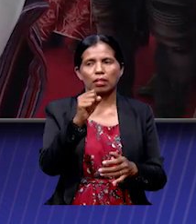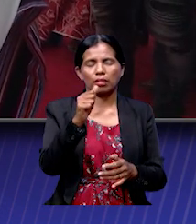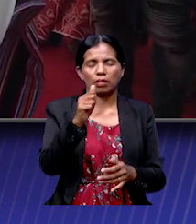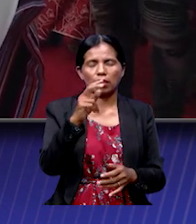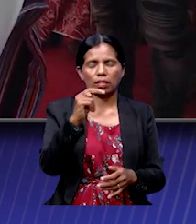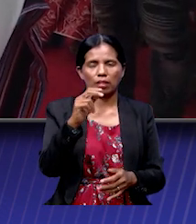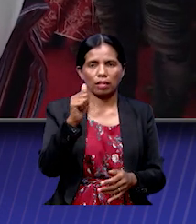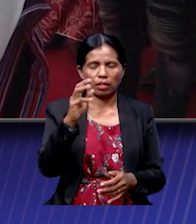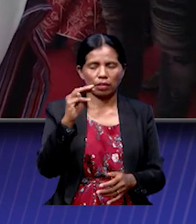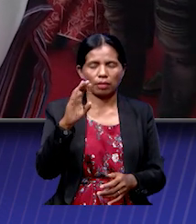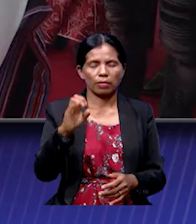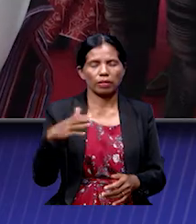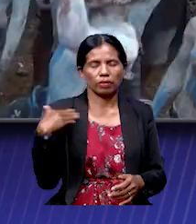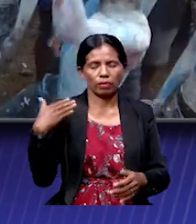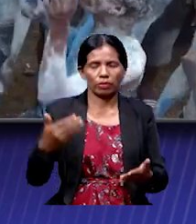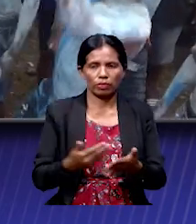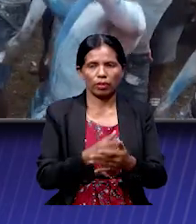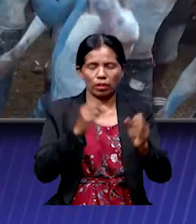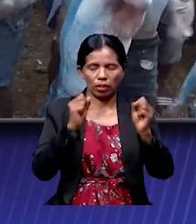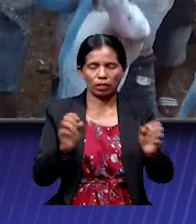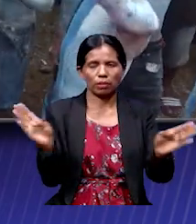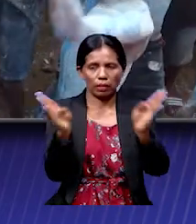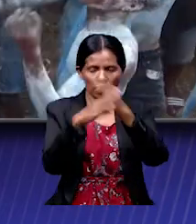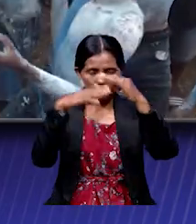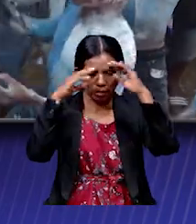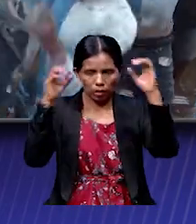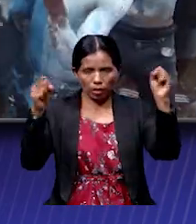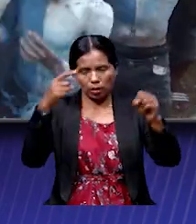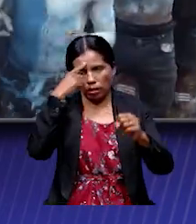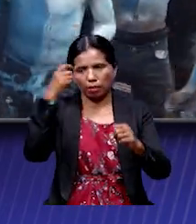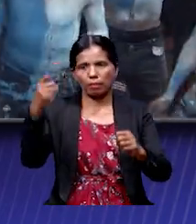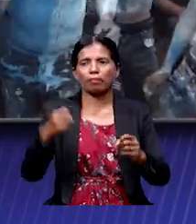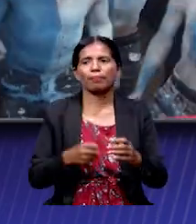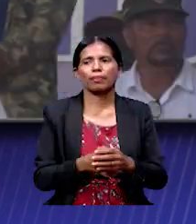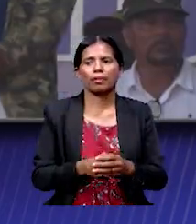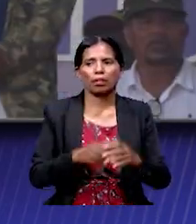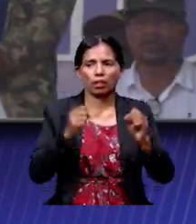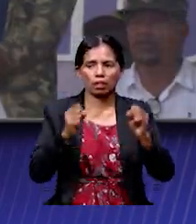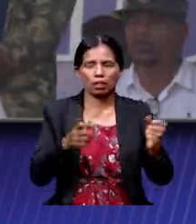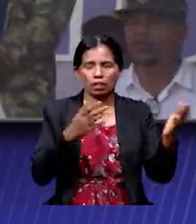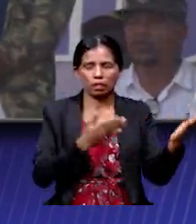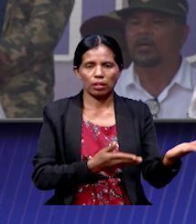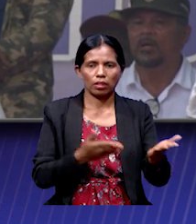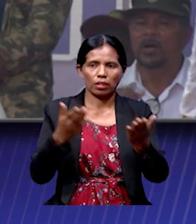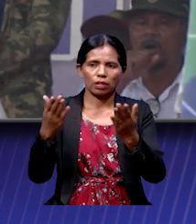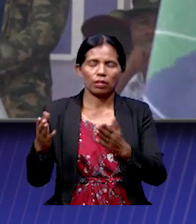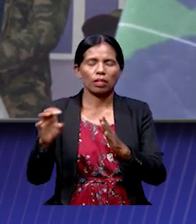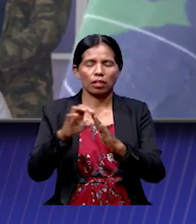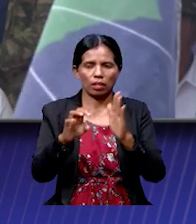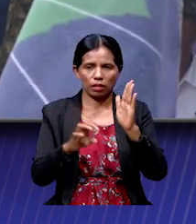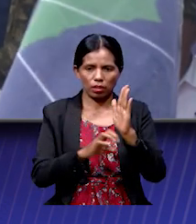hausiti jarasau fau, nia bak merese atau sai presidenti. Tama, nia bak selori, estadu